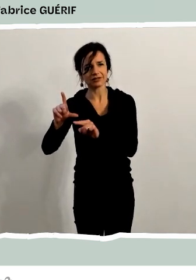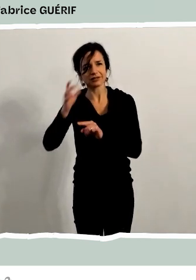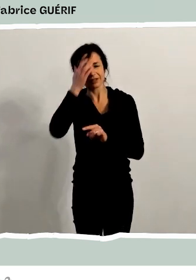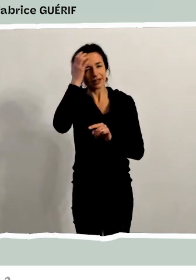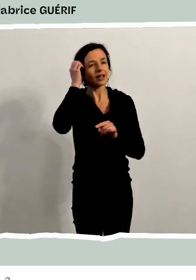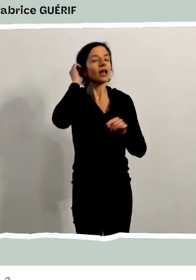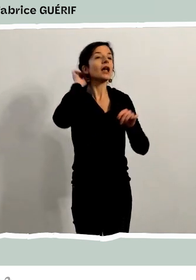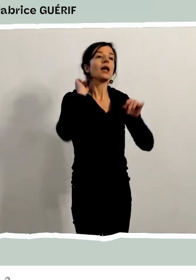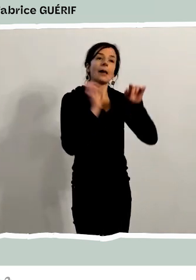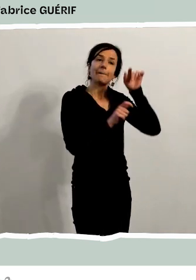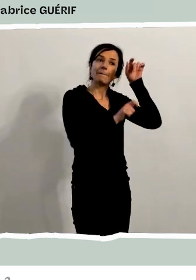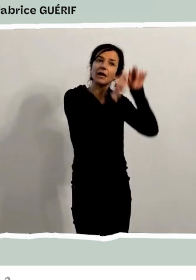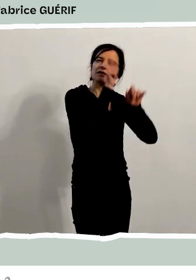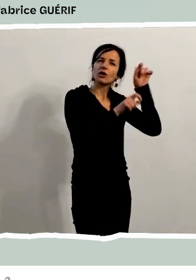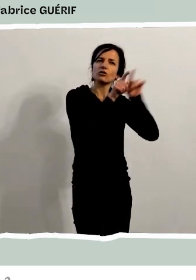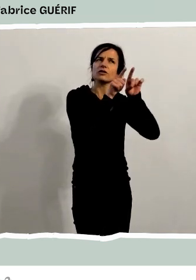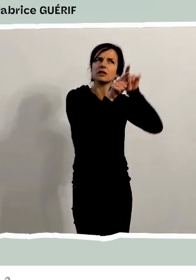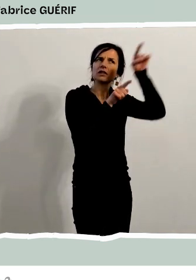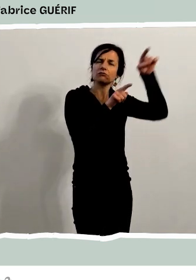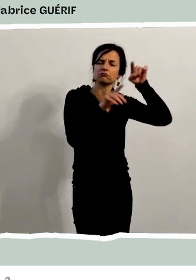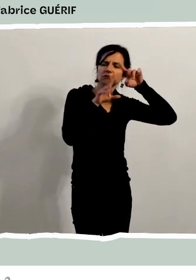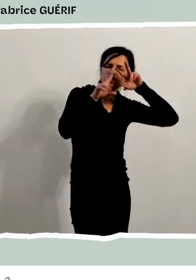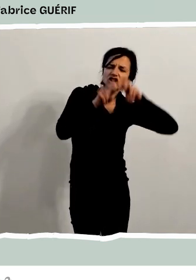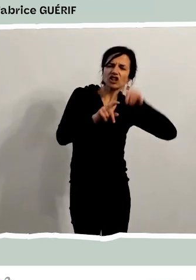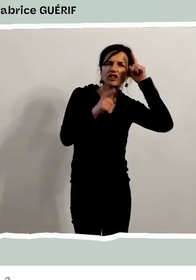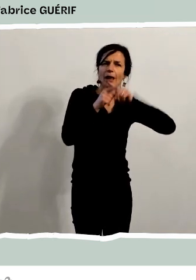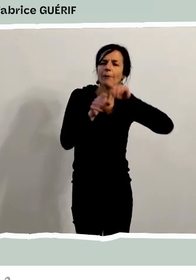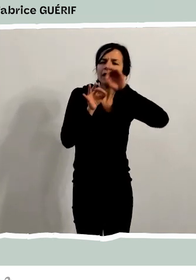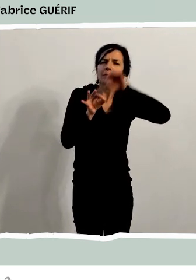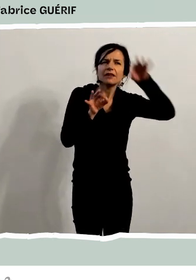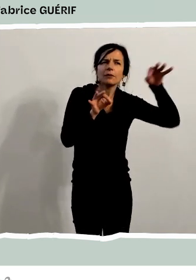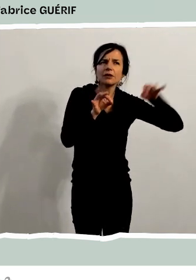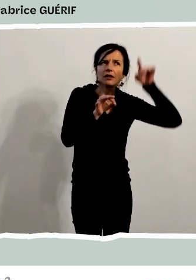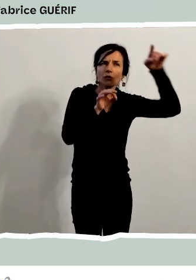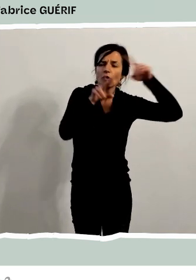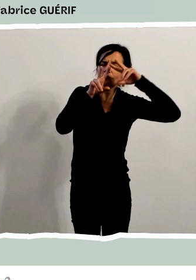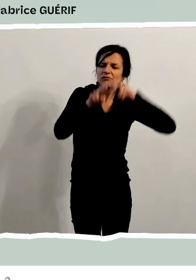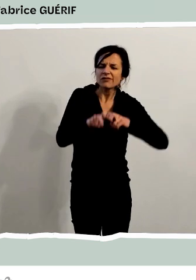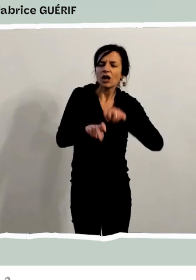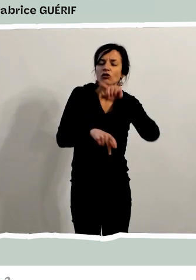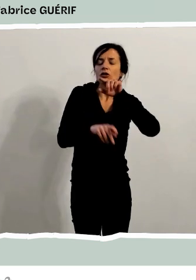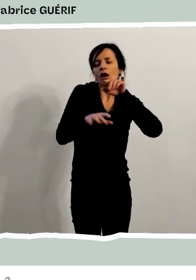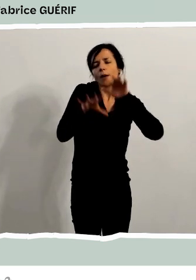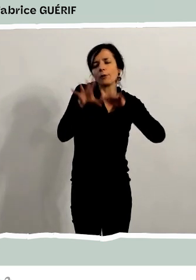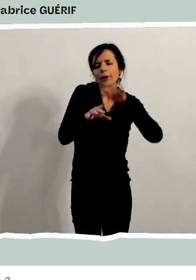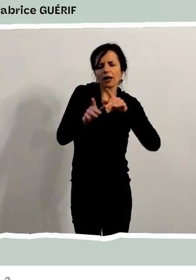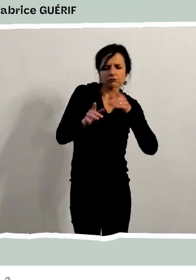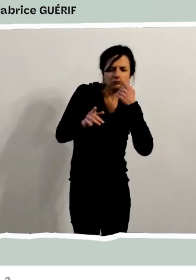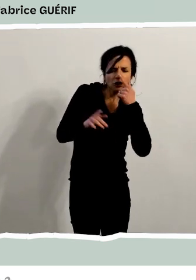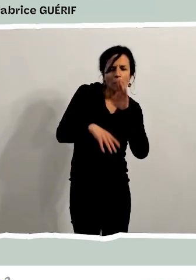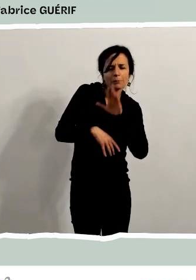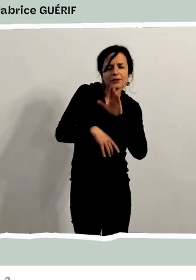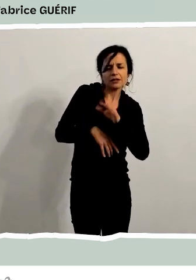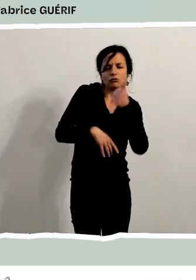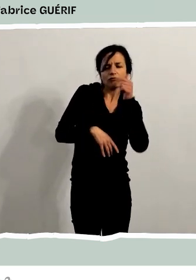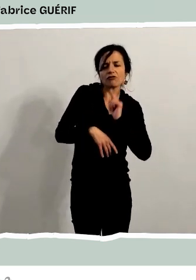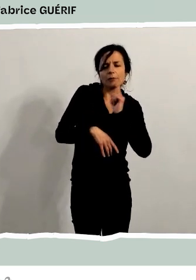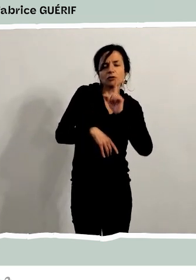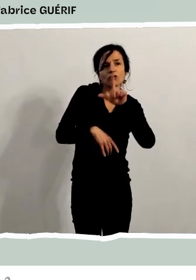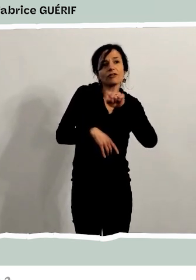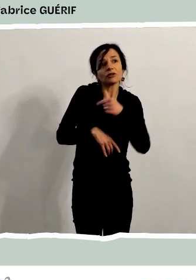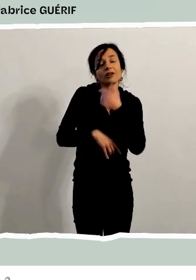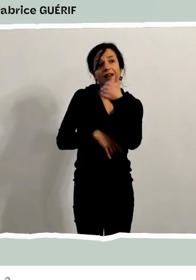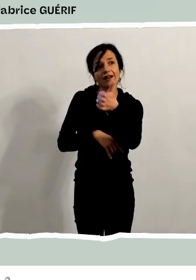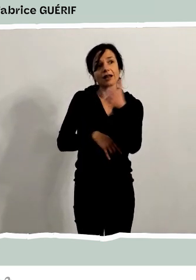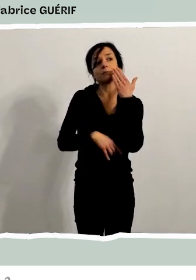de 2,1. En fait, si on veut qu'il y ait un renouvellement des populations, des générations suffisant, c'est-à-dire qu'il y ait autant